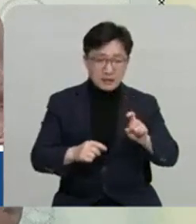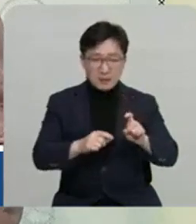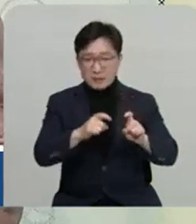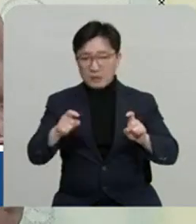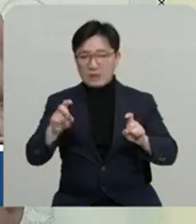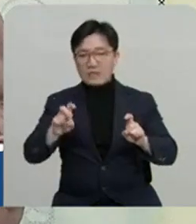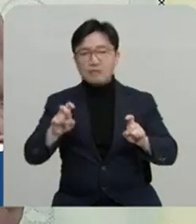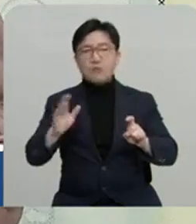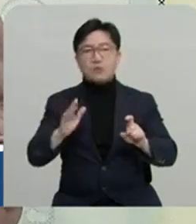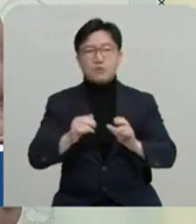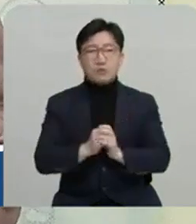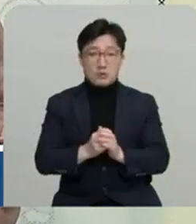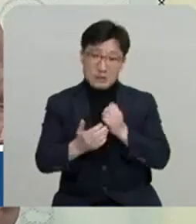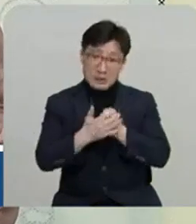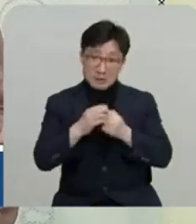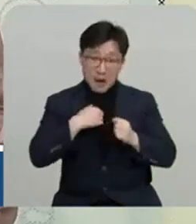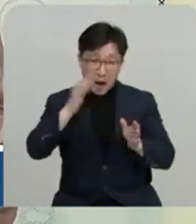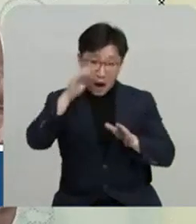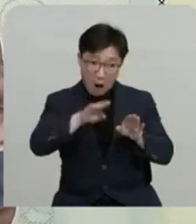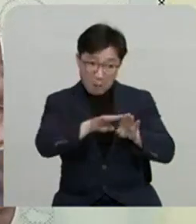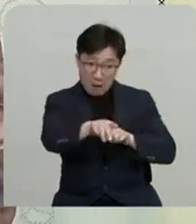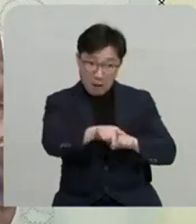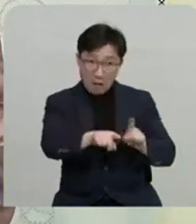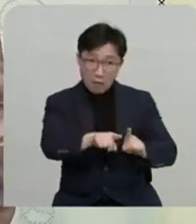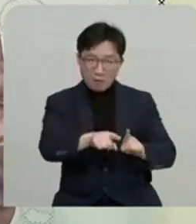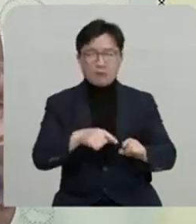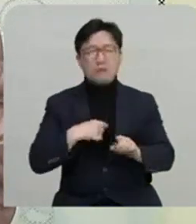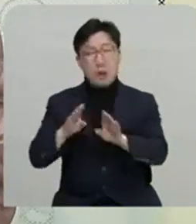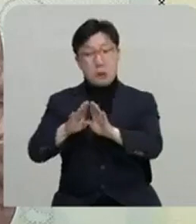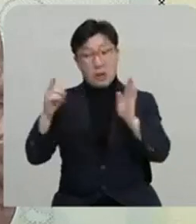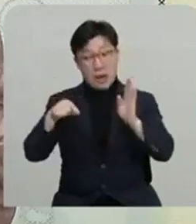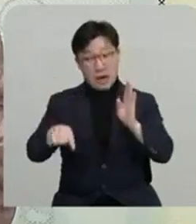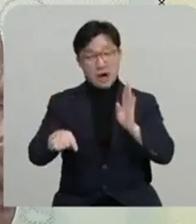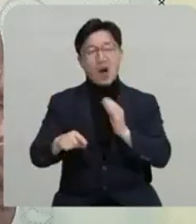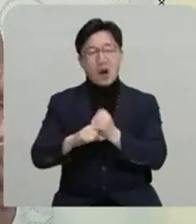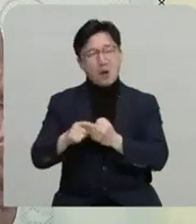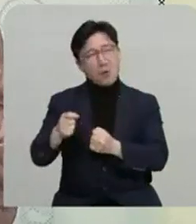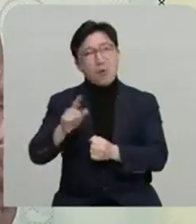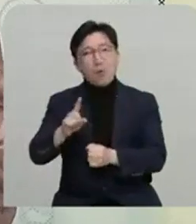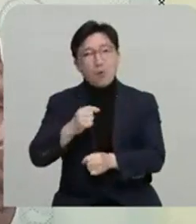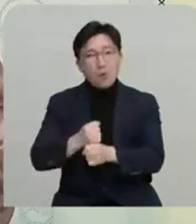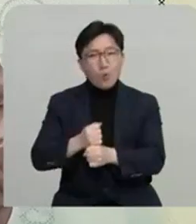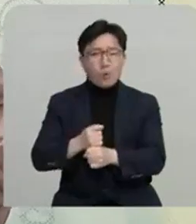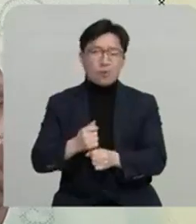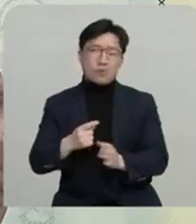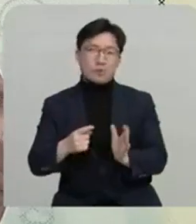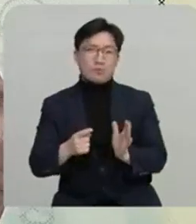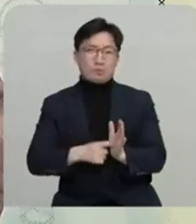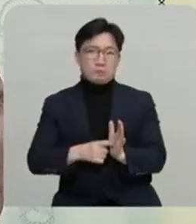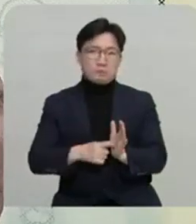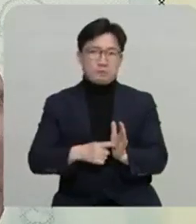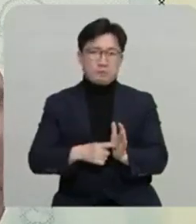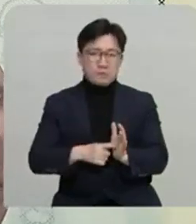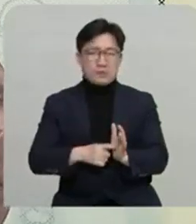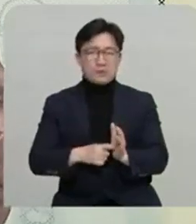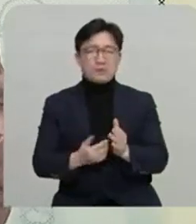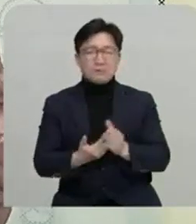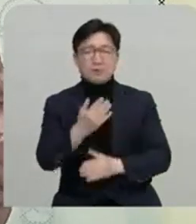때문에 각급 학교가 문을 여는 오는 3월까지 전북 지역 내 혈액 재고량에는 여전히 빨간불이